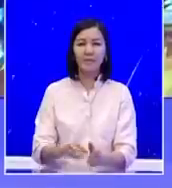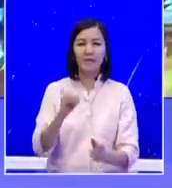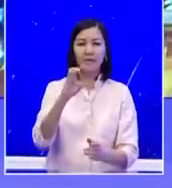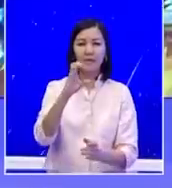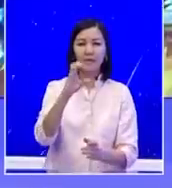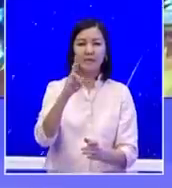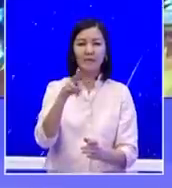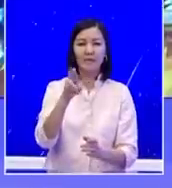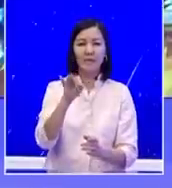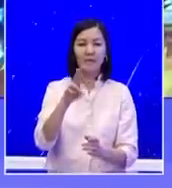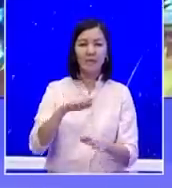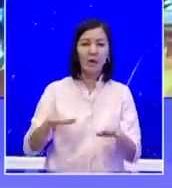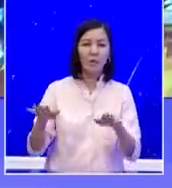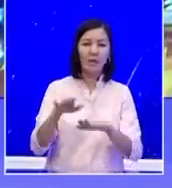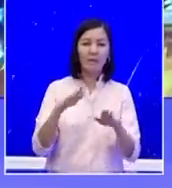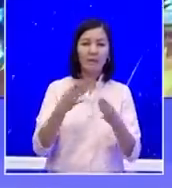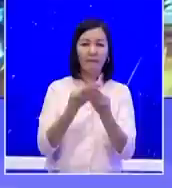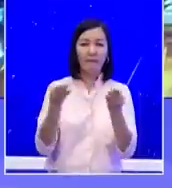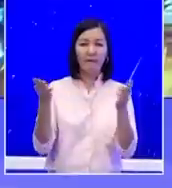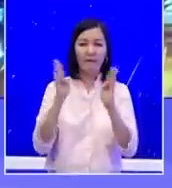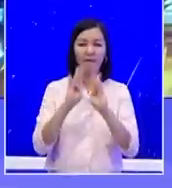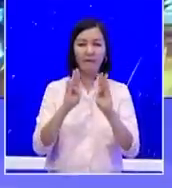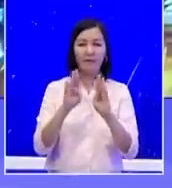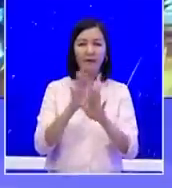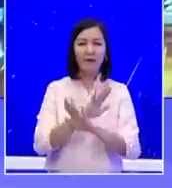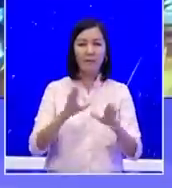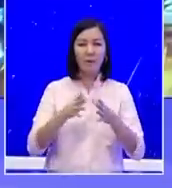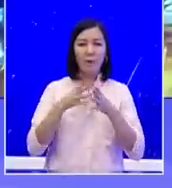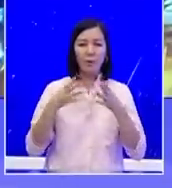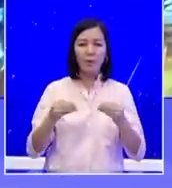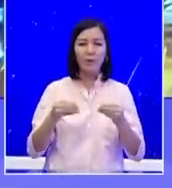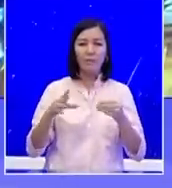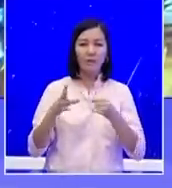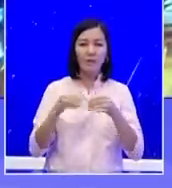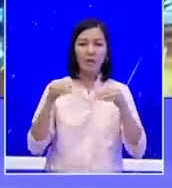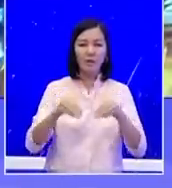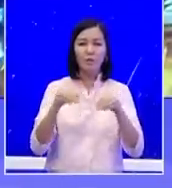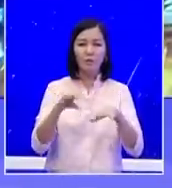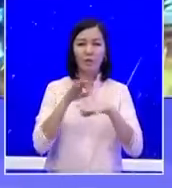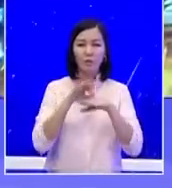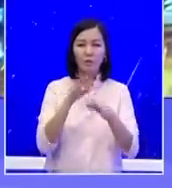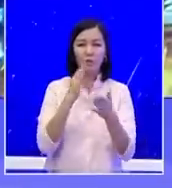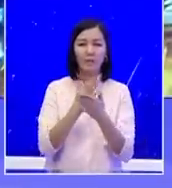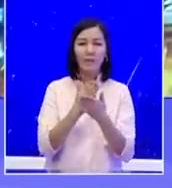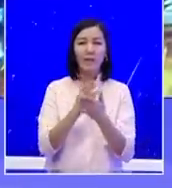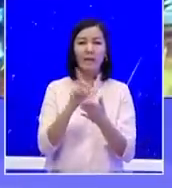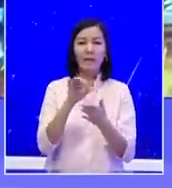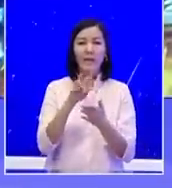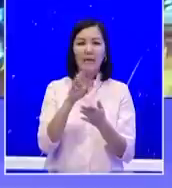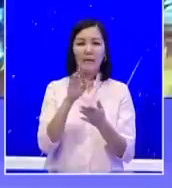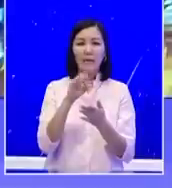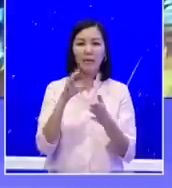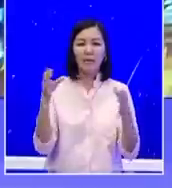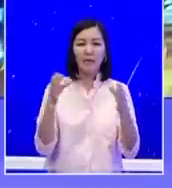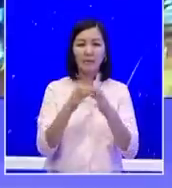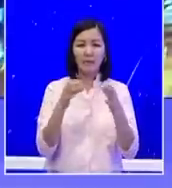Бір күн бір жылға азық. Ескелді ауданында карантинге қарамастан көктемгі дала жұмыстары қызу жүріп жатыр. Мәселен, Хильниченко